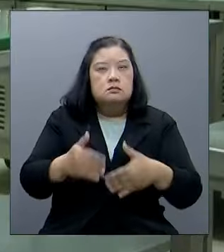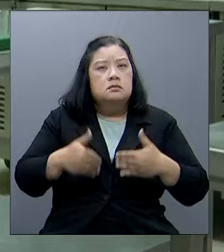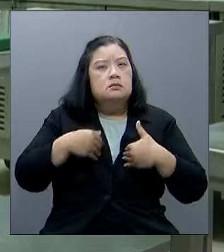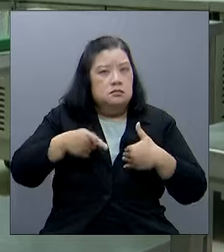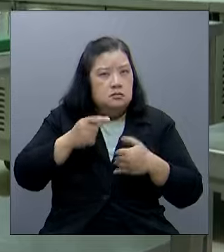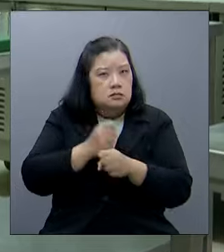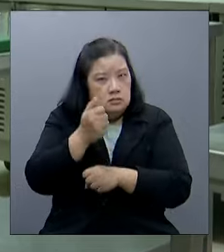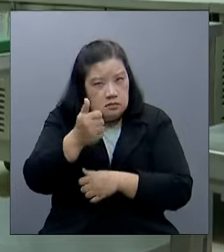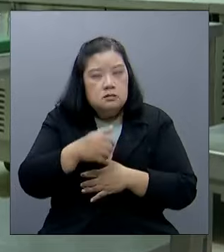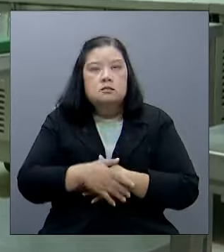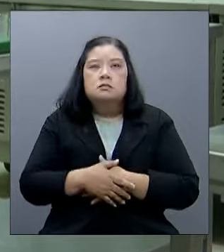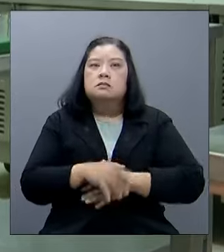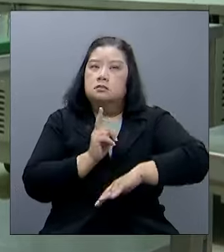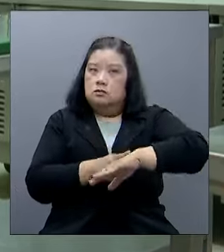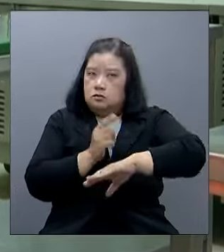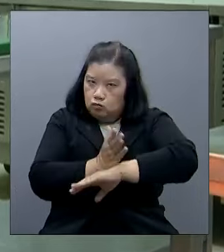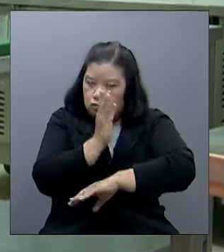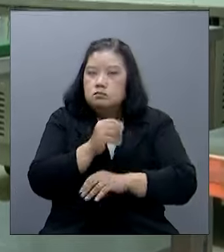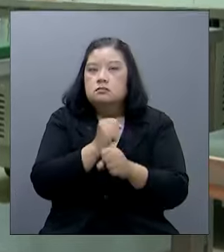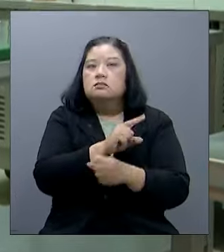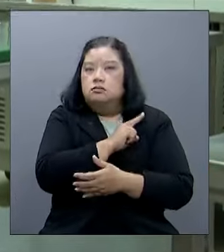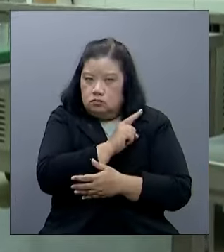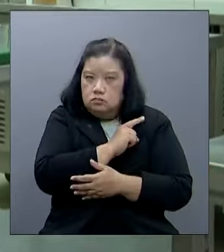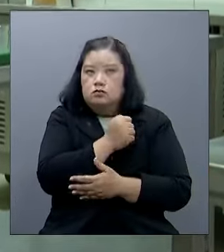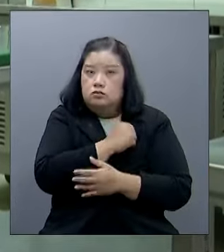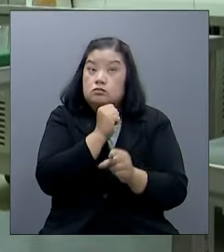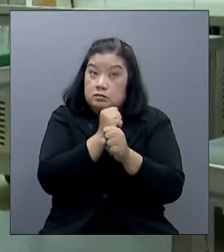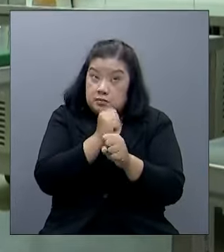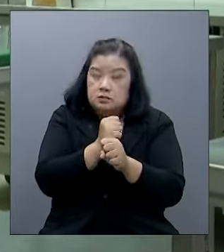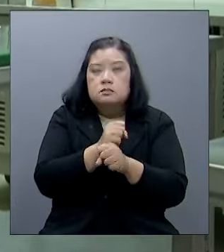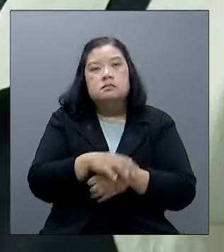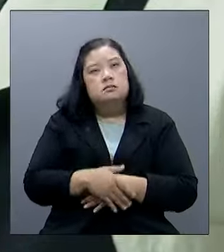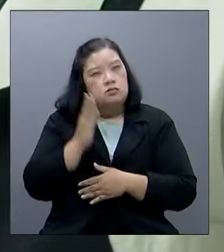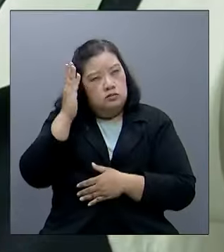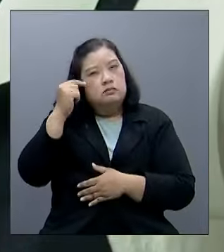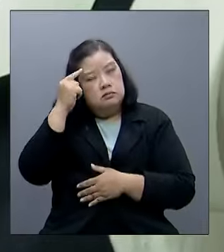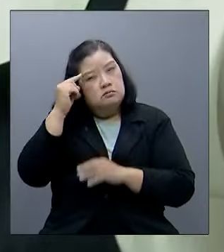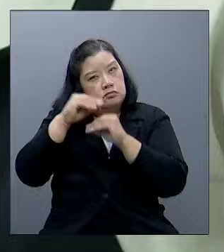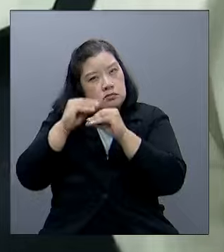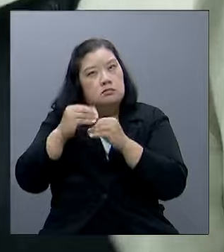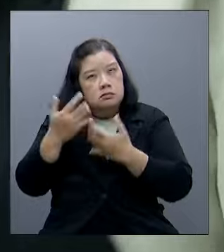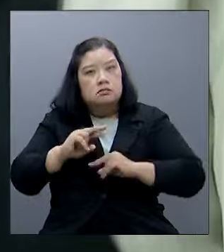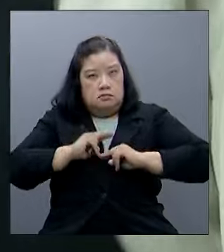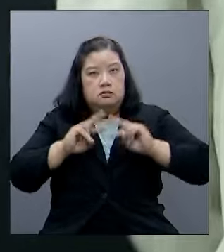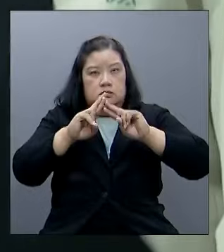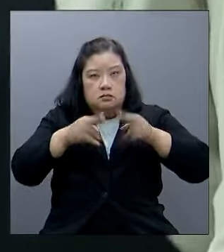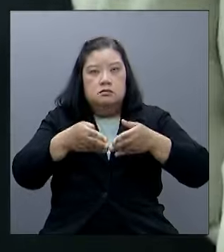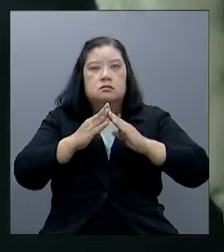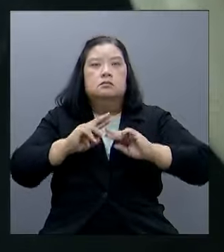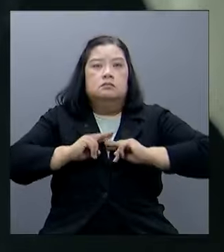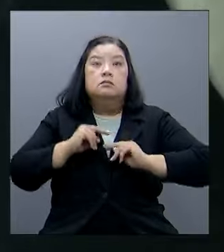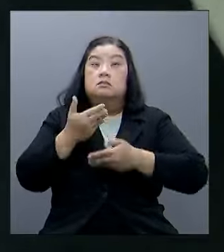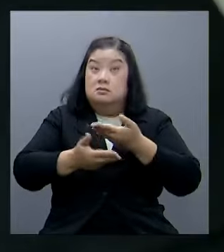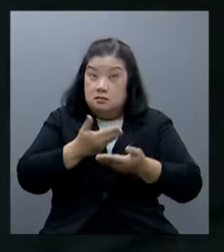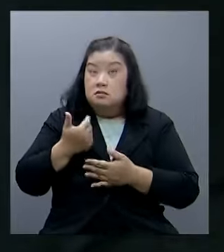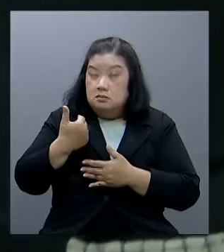การทำให้เราตรงต่อเวลาค่ะมีความรับผิดชอบมีความอดทนค่ะหนูอยากนำไปต่อยอดหนูอยากมีกิจการส่วนตัวของตัวเองด้วยค่ะไปทำงานโรงแรม